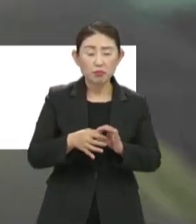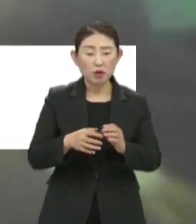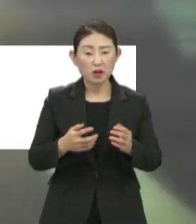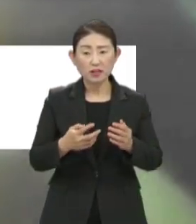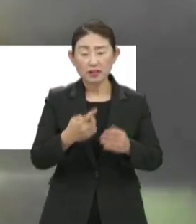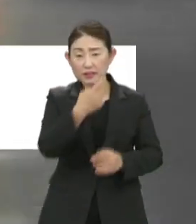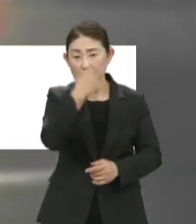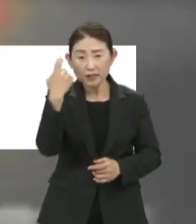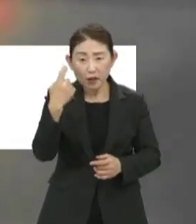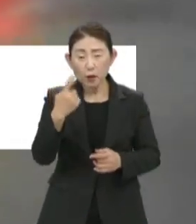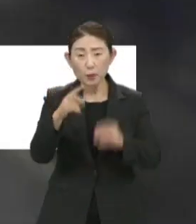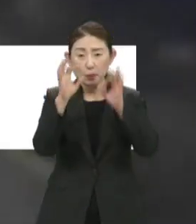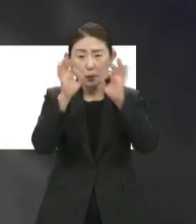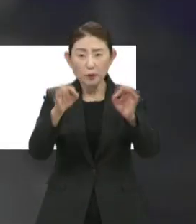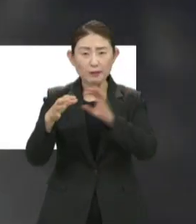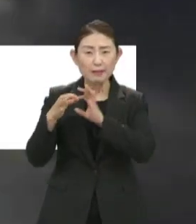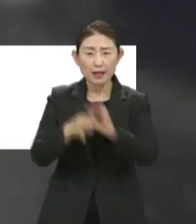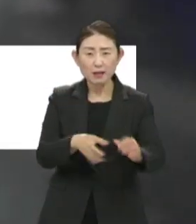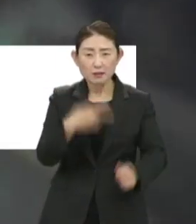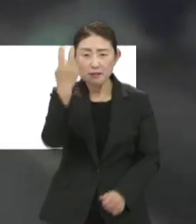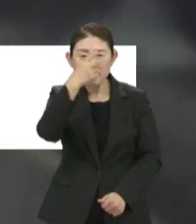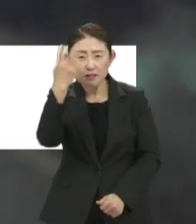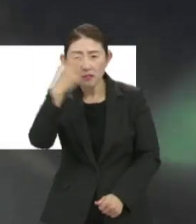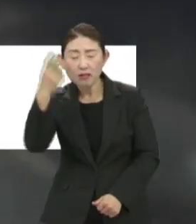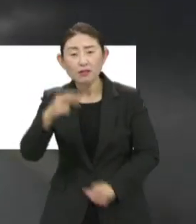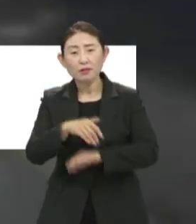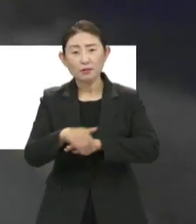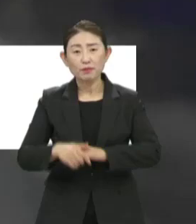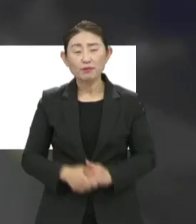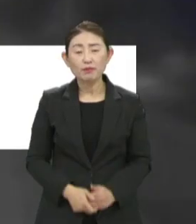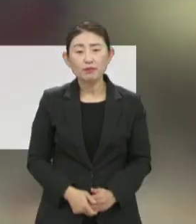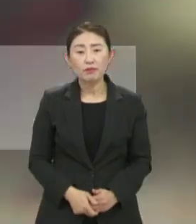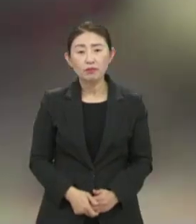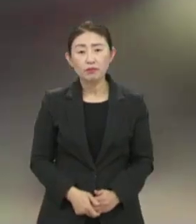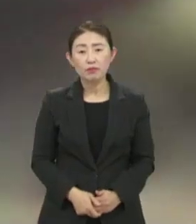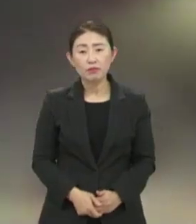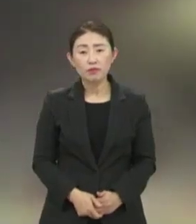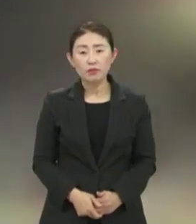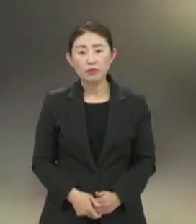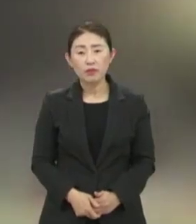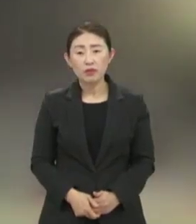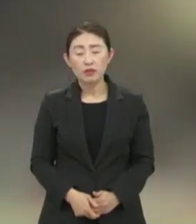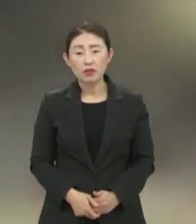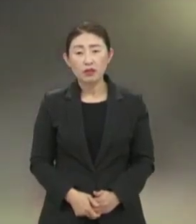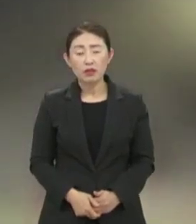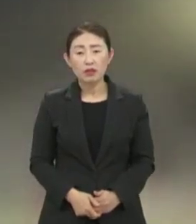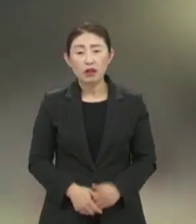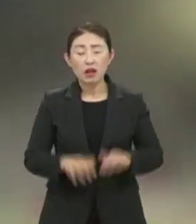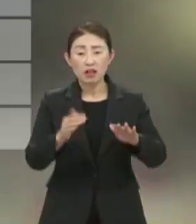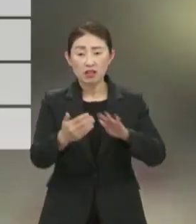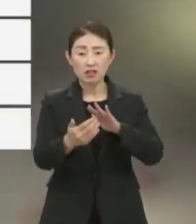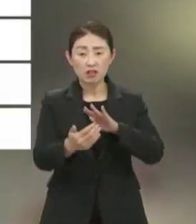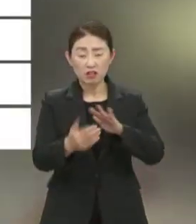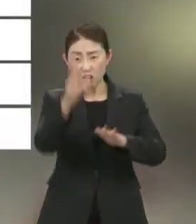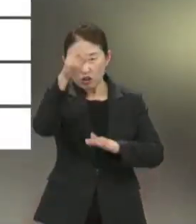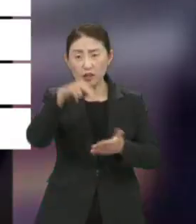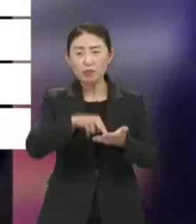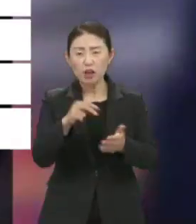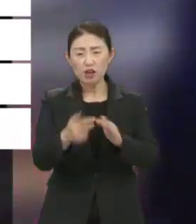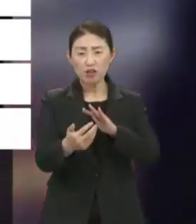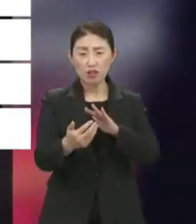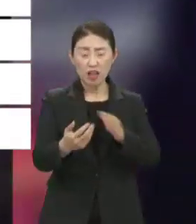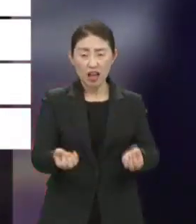자료를 바탕으로 해서 사후 수사를 계속해 나갈 계획입니다. 경찰은 국경일 전후 가용 인력을 최대한